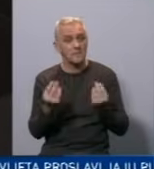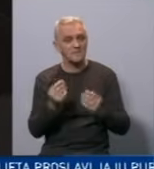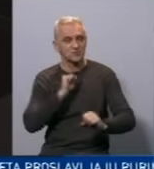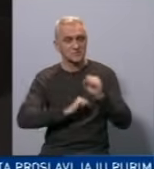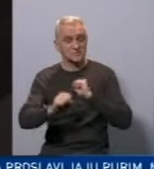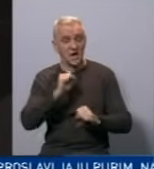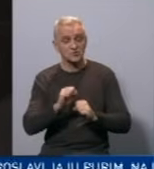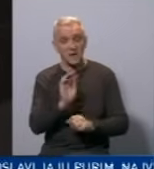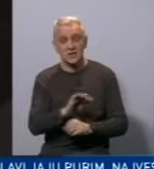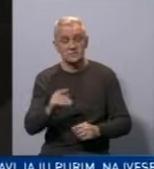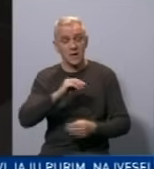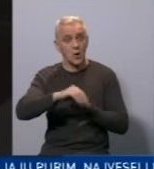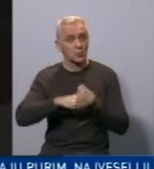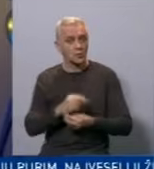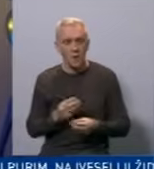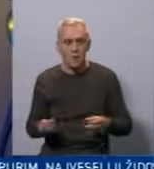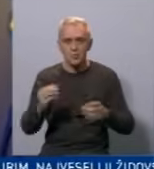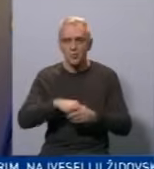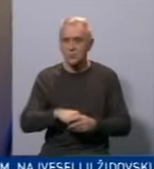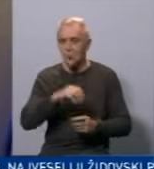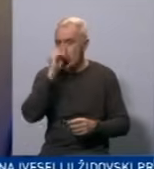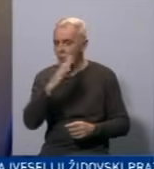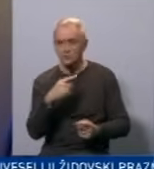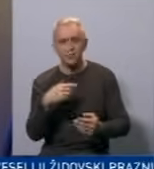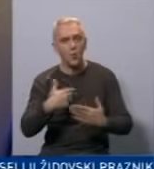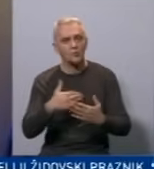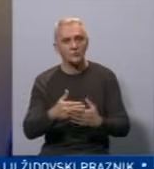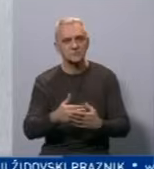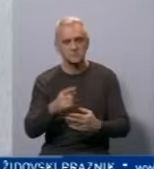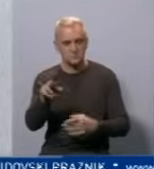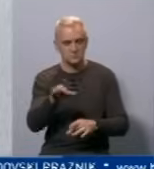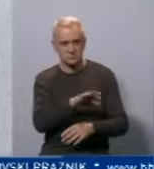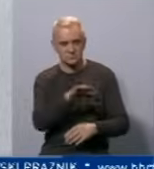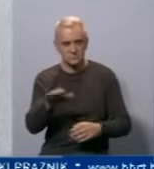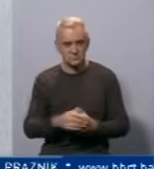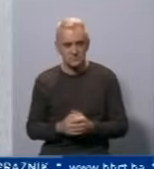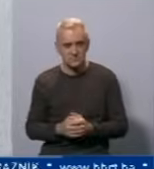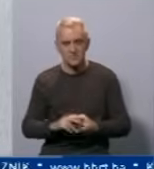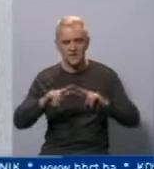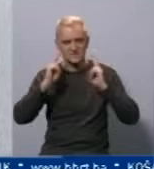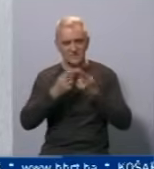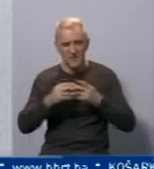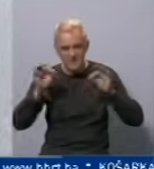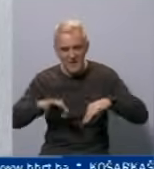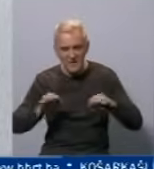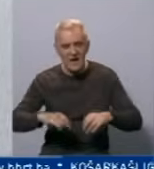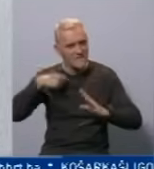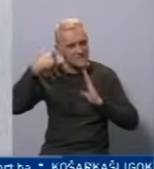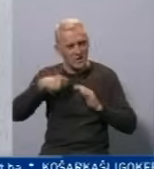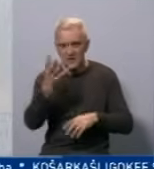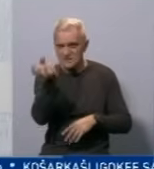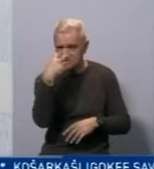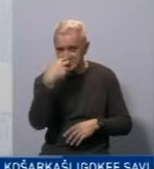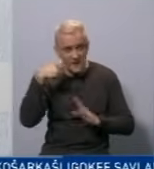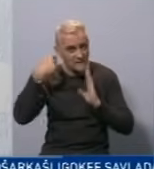od strane roditelja dodatno pogoršava odnose sa vršnjacima. Svijet igrica, svijet filmova, svijet čak i crtanih